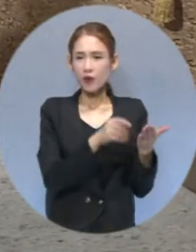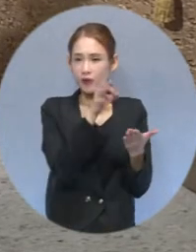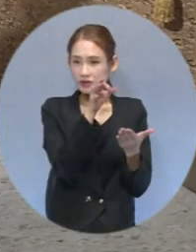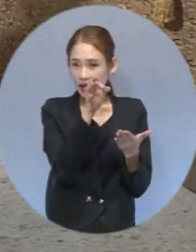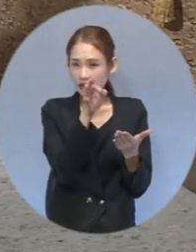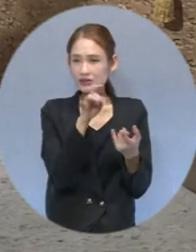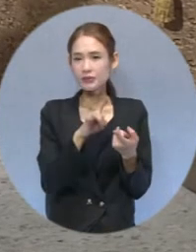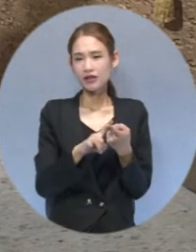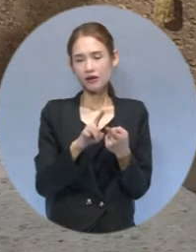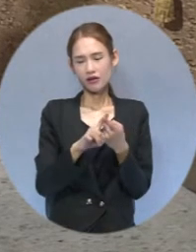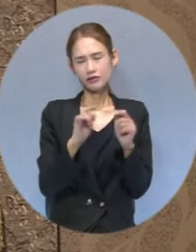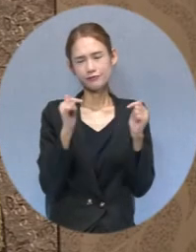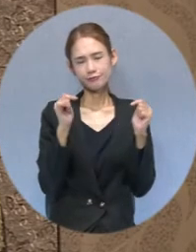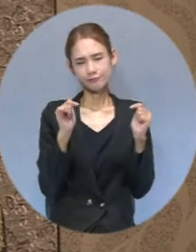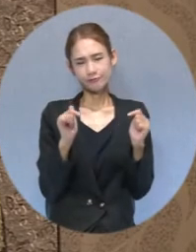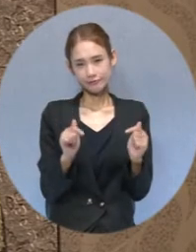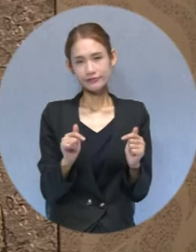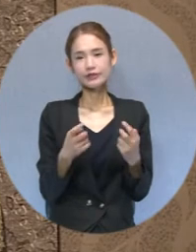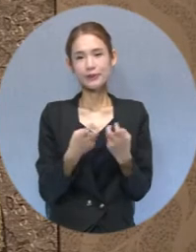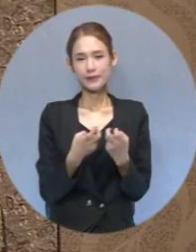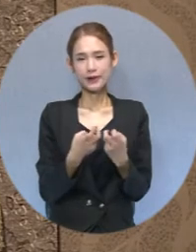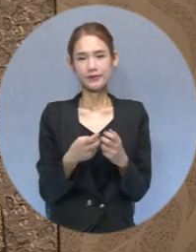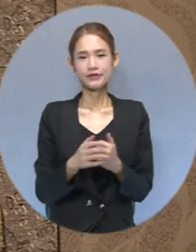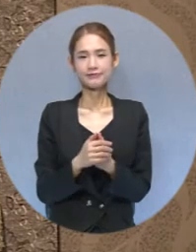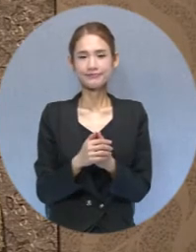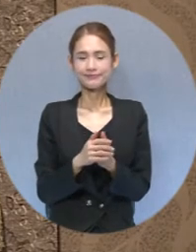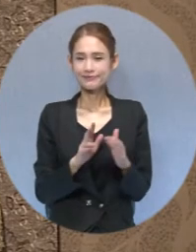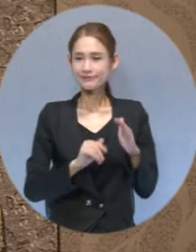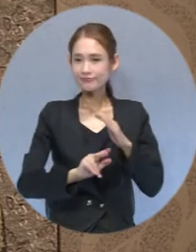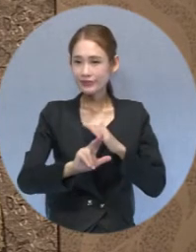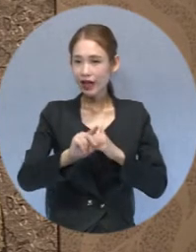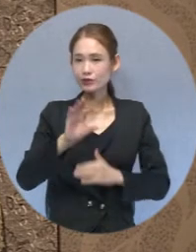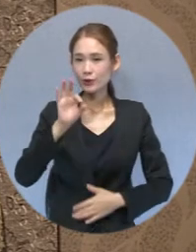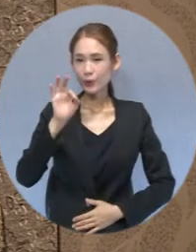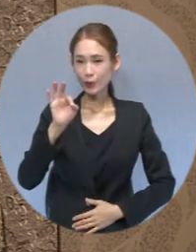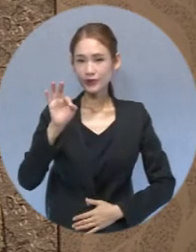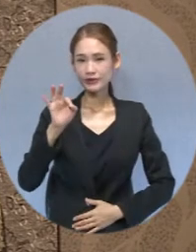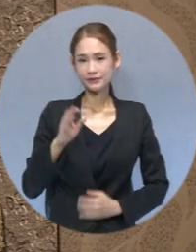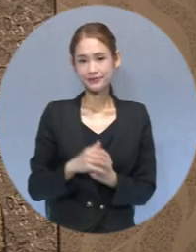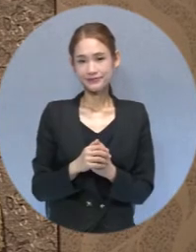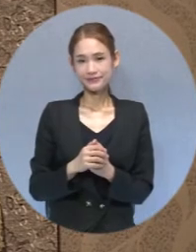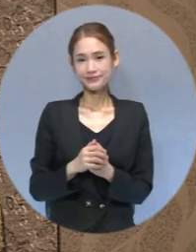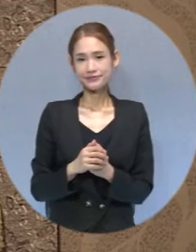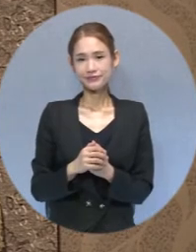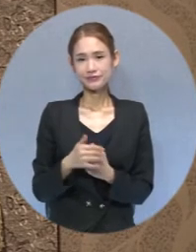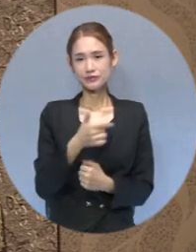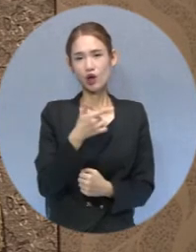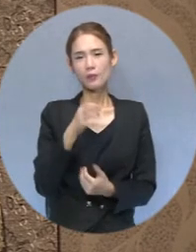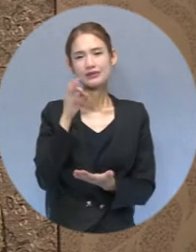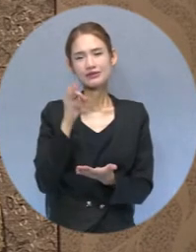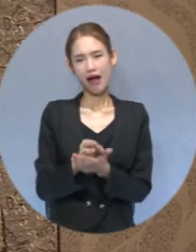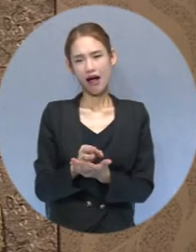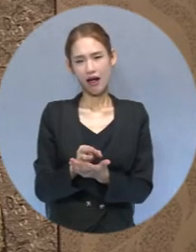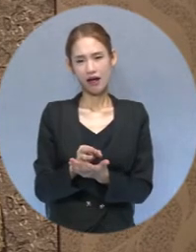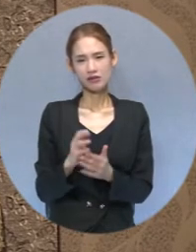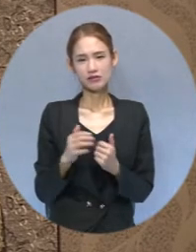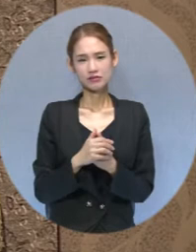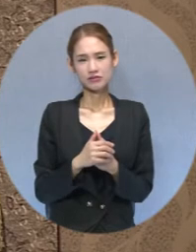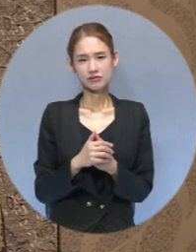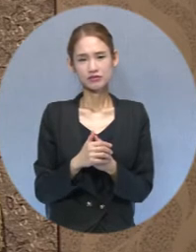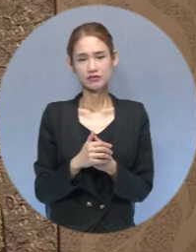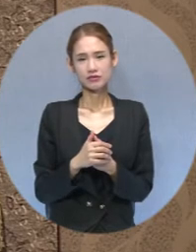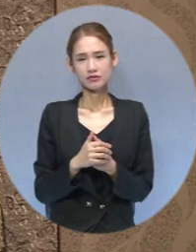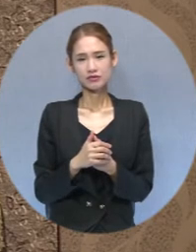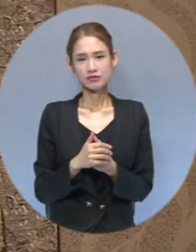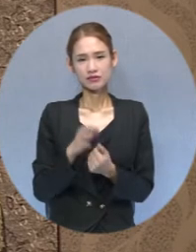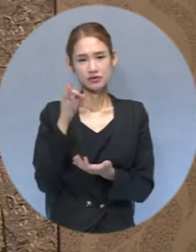얼마나 최소화해야 될 것이냐. 그러니까 지하철이 지금 요금이 굉장히 낮은 편이거든요.